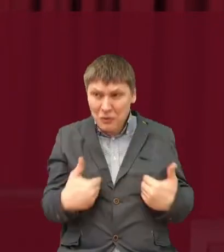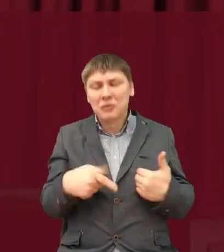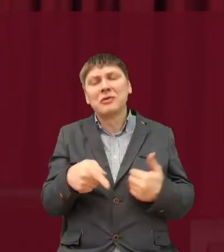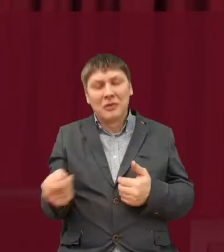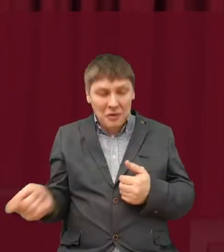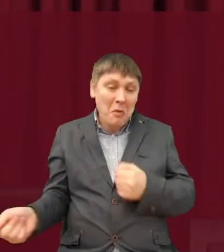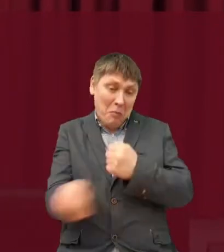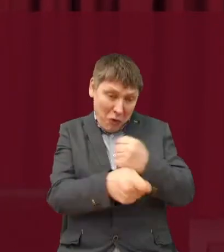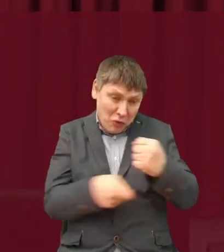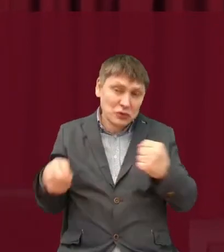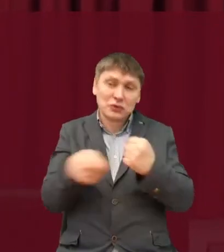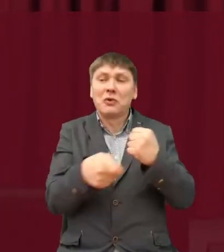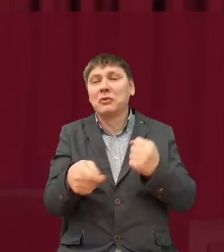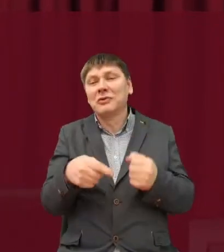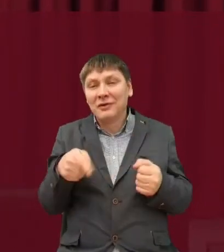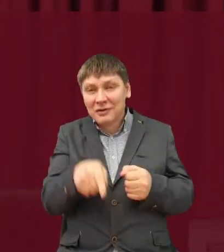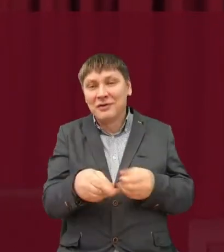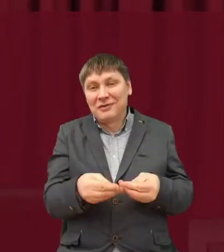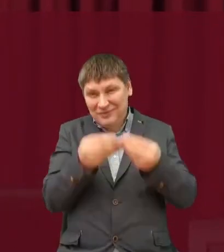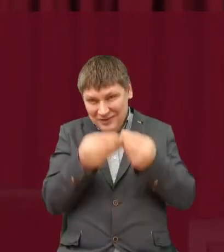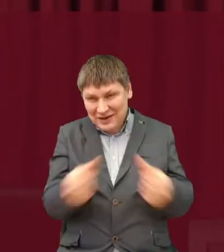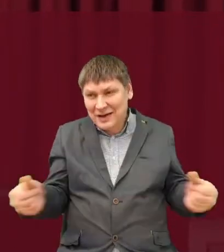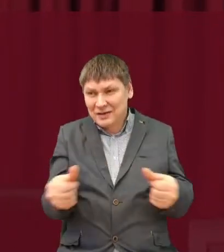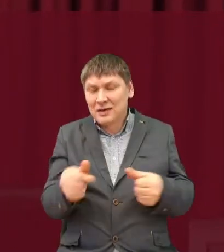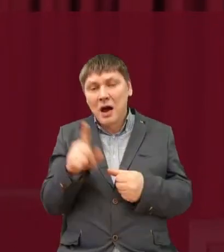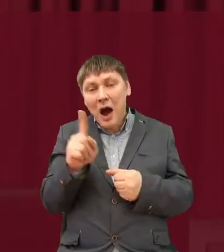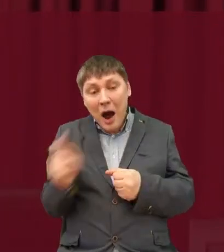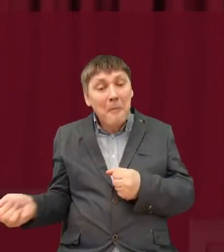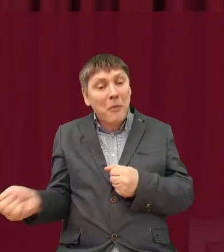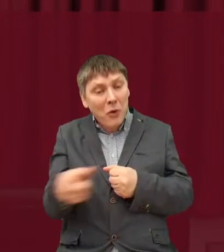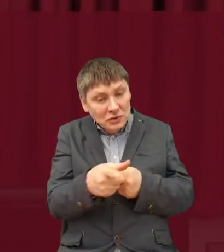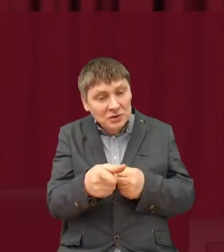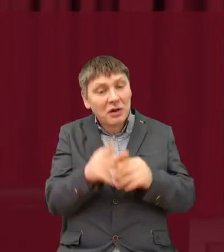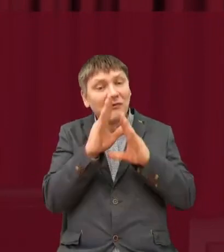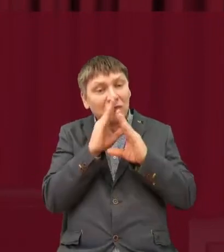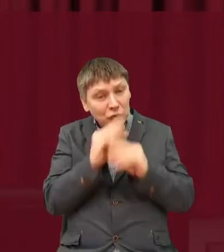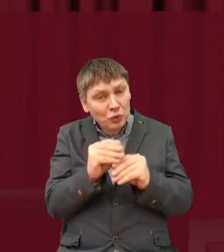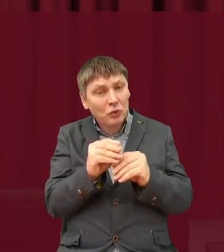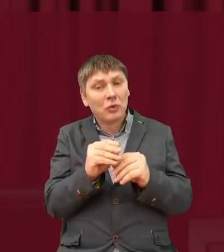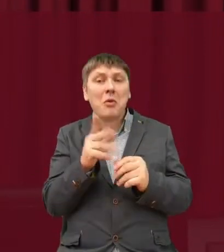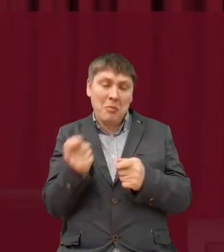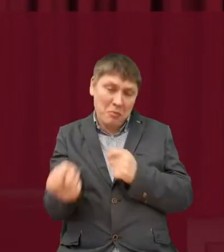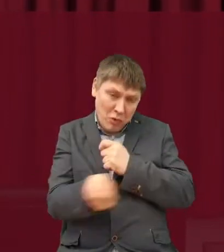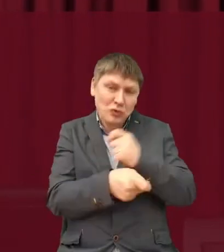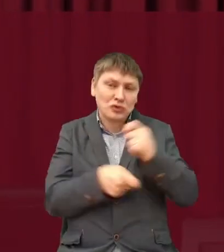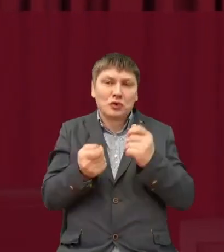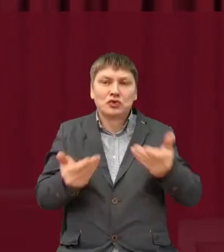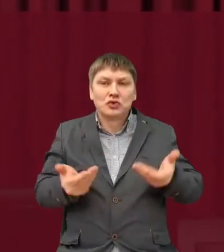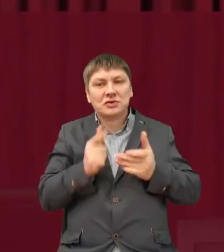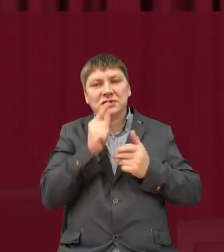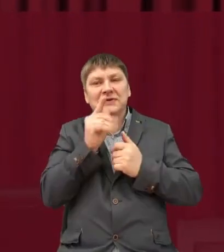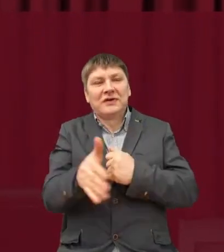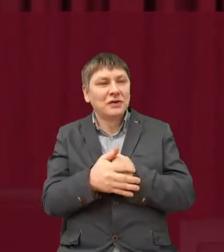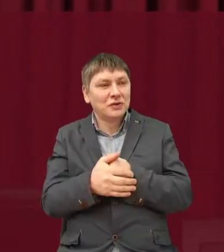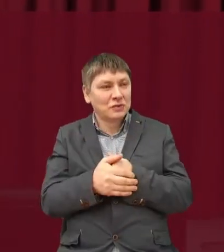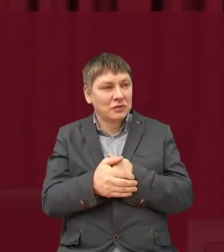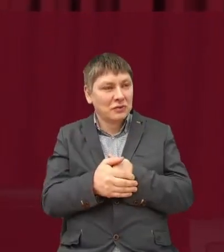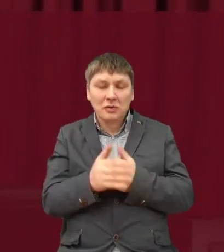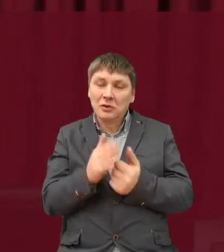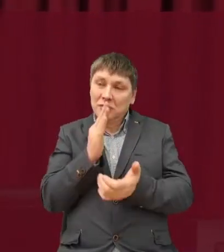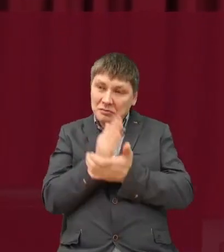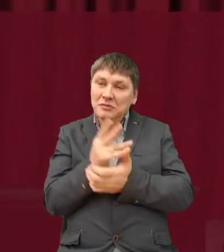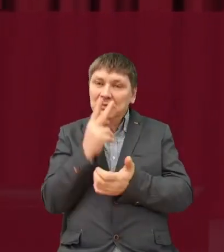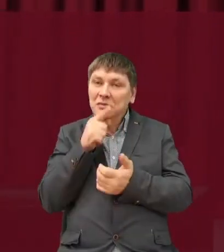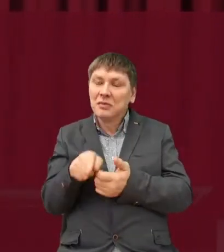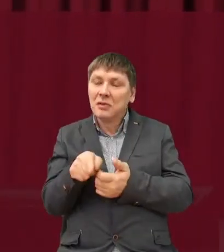осеющий в дух от духа пожнет жизнь вечную еще одна форма обмана